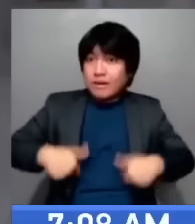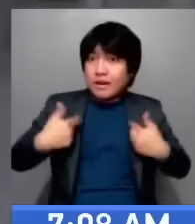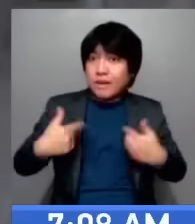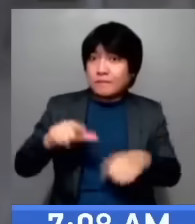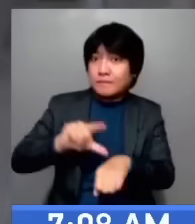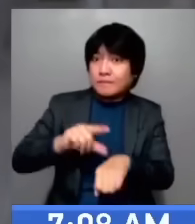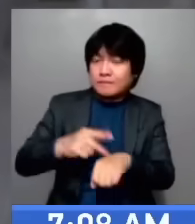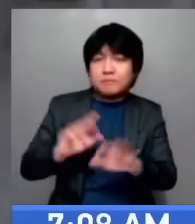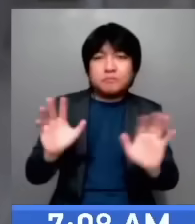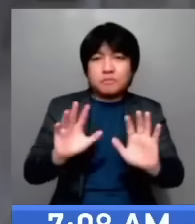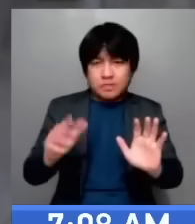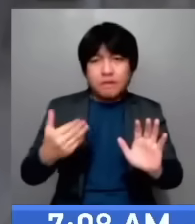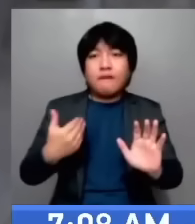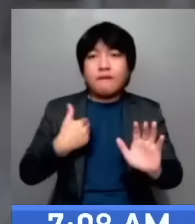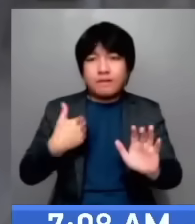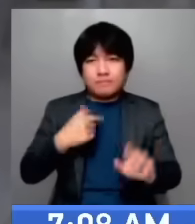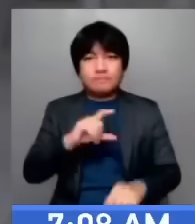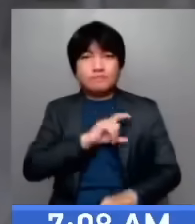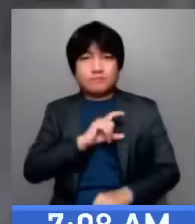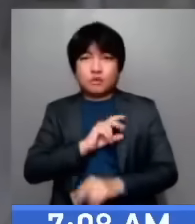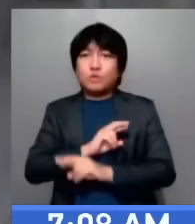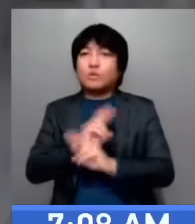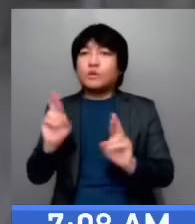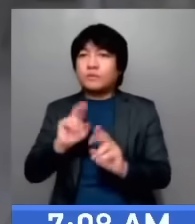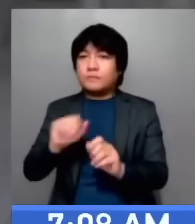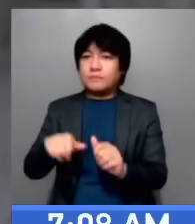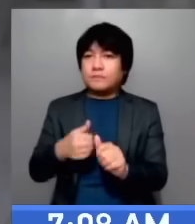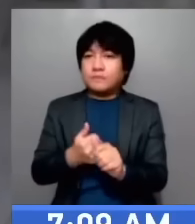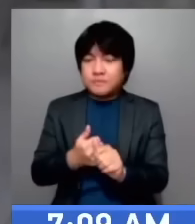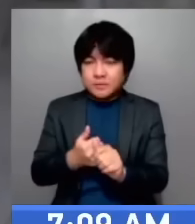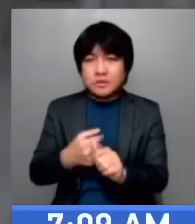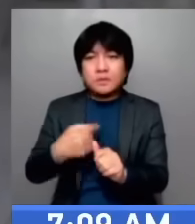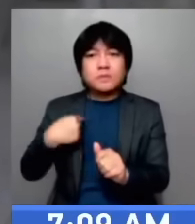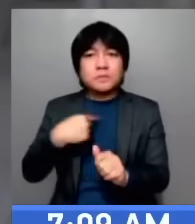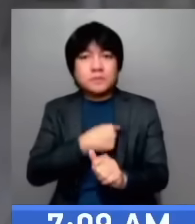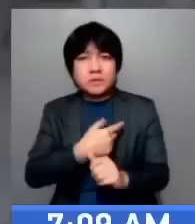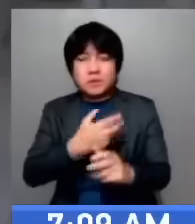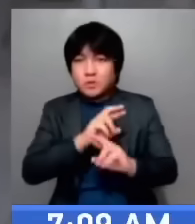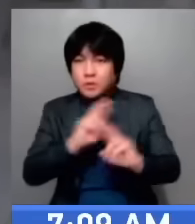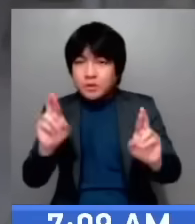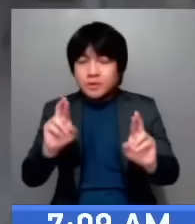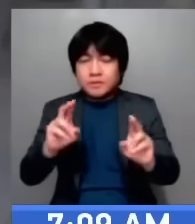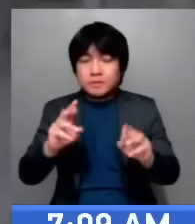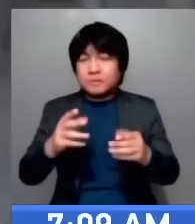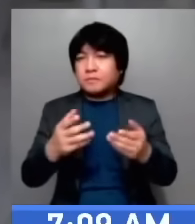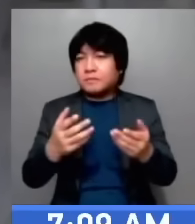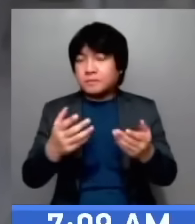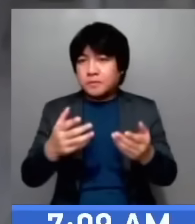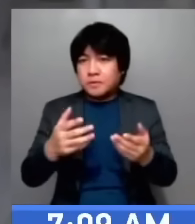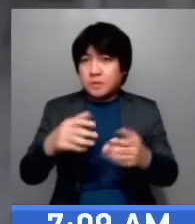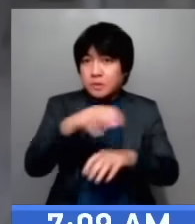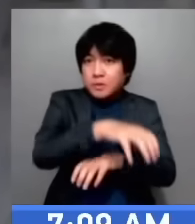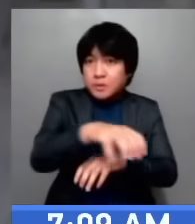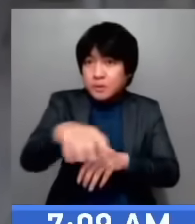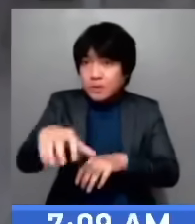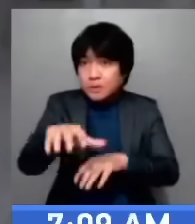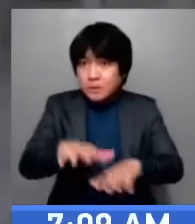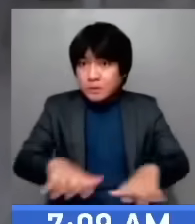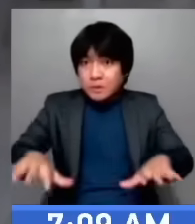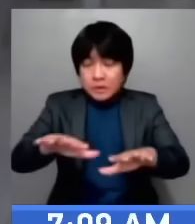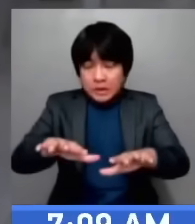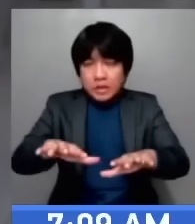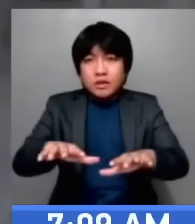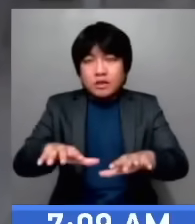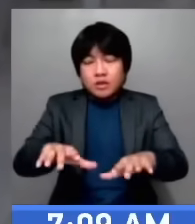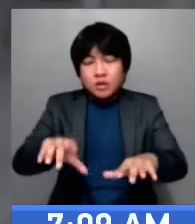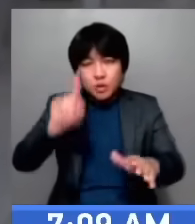at we are we are Focus No not only on the area but the immediate arrest of Uh boss b